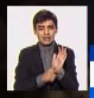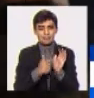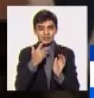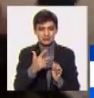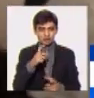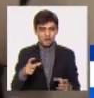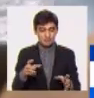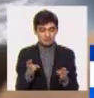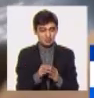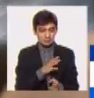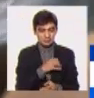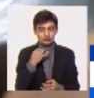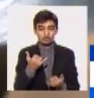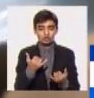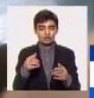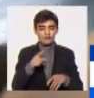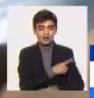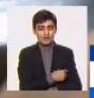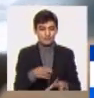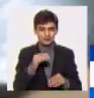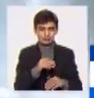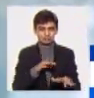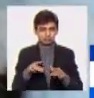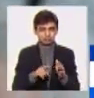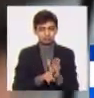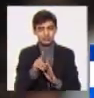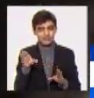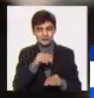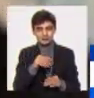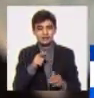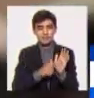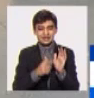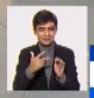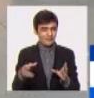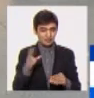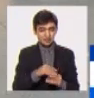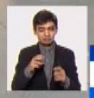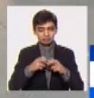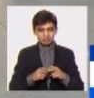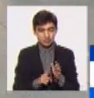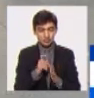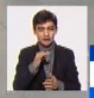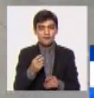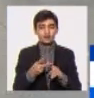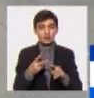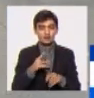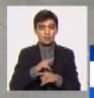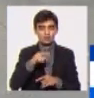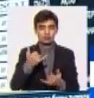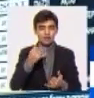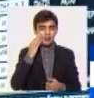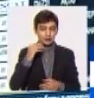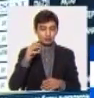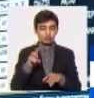73 пассажира. Сейчас медики приступили к их изоляции. На втором самолете, который приземлился в Алматы сегодня